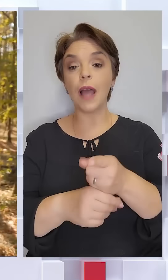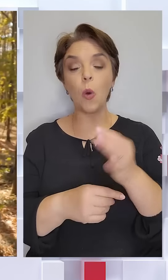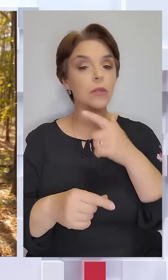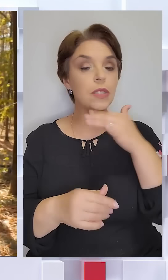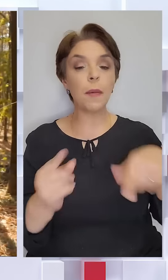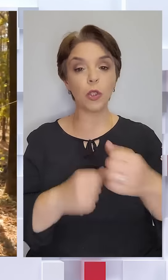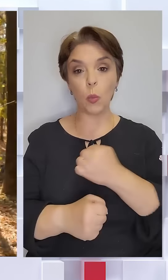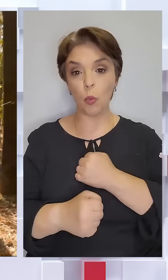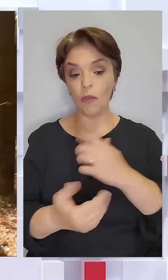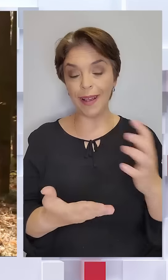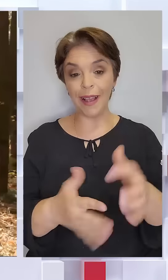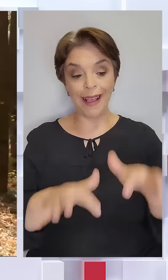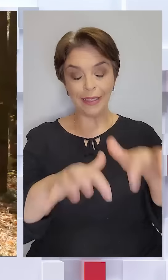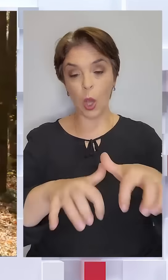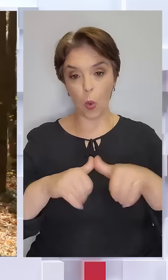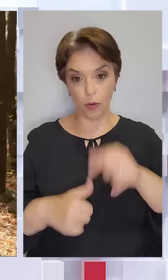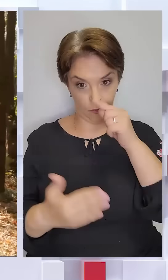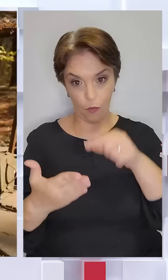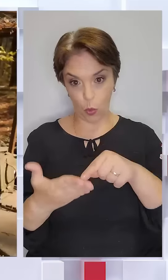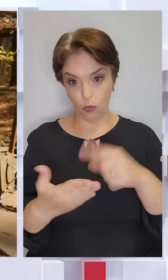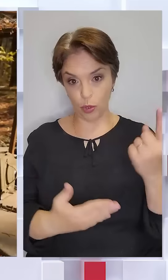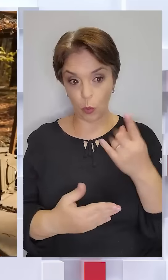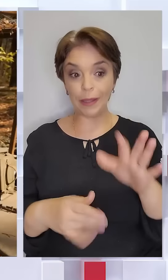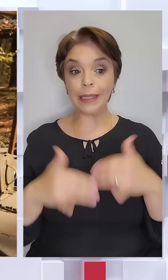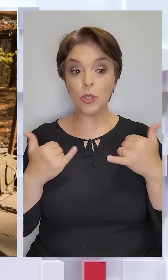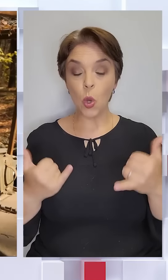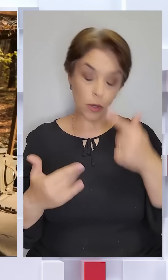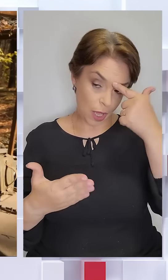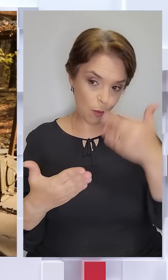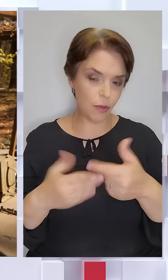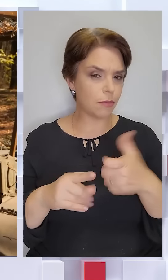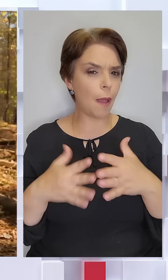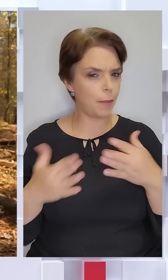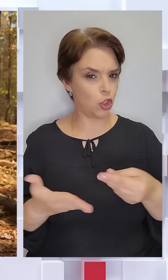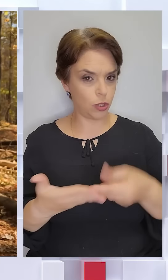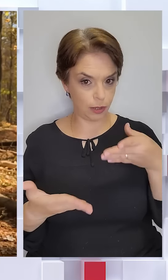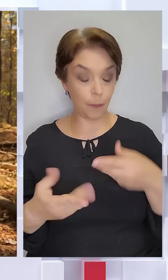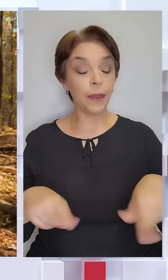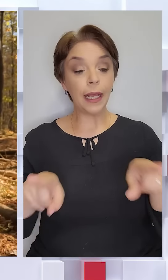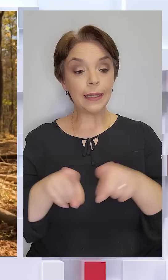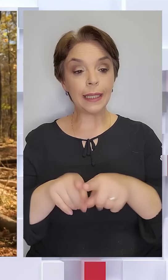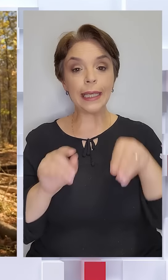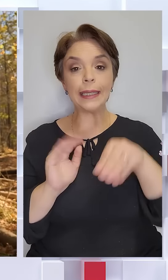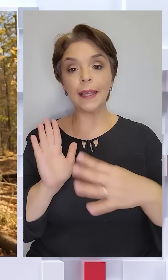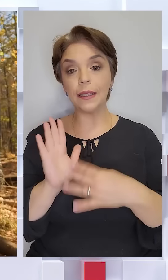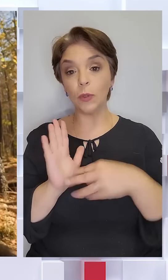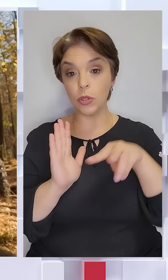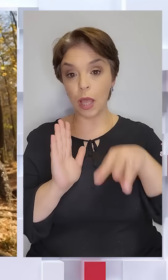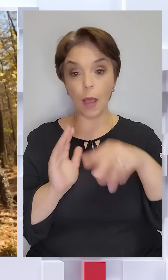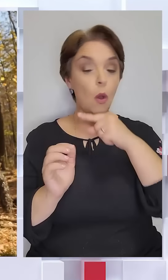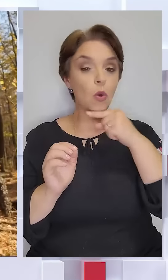один з багатьох бойових трофеїв, захоплених у Курській області. Але на сьогодні, ймовірно, найбільш цінний. Такий